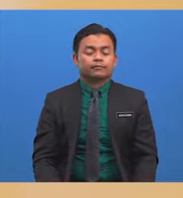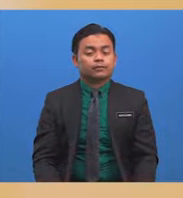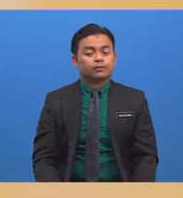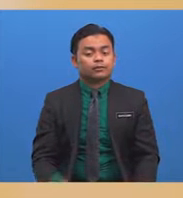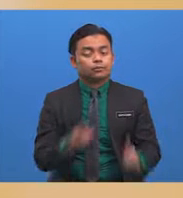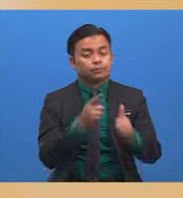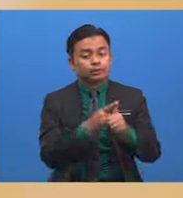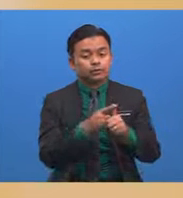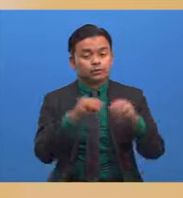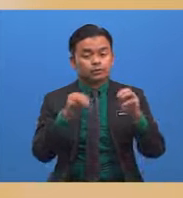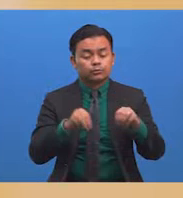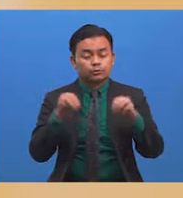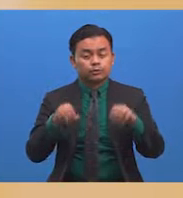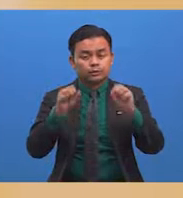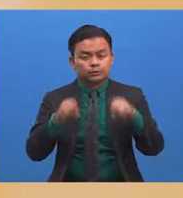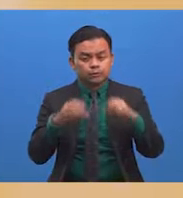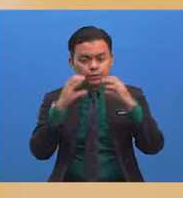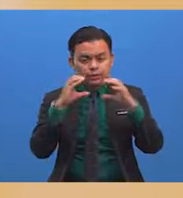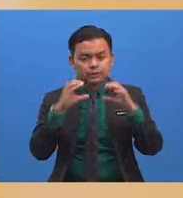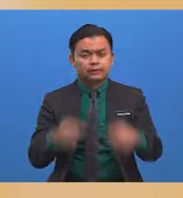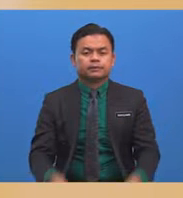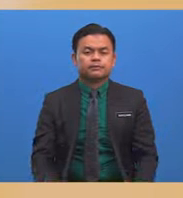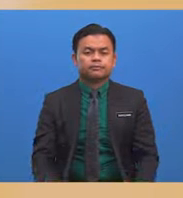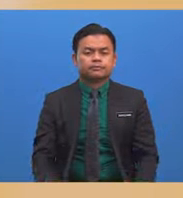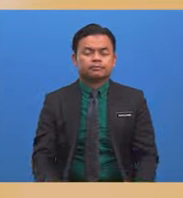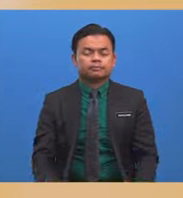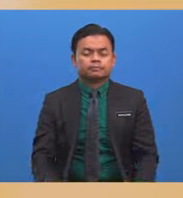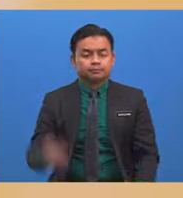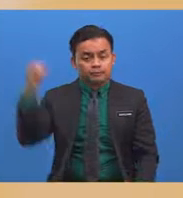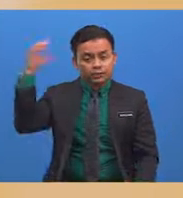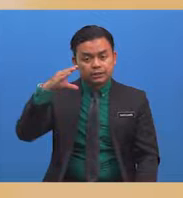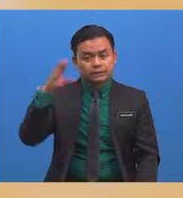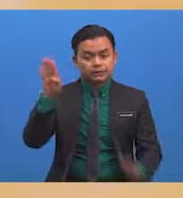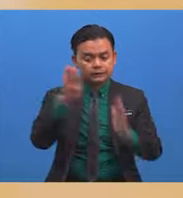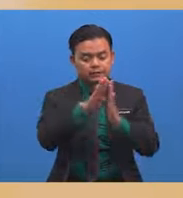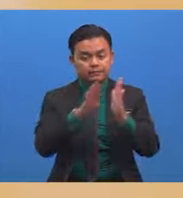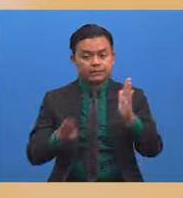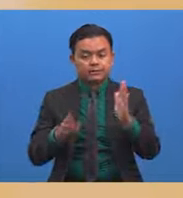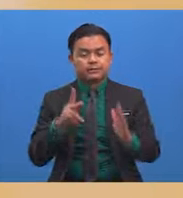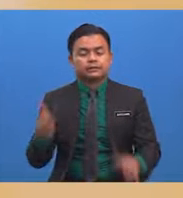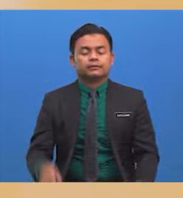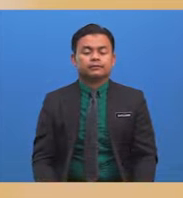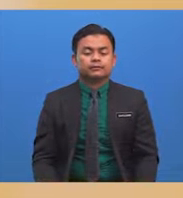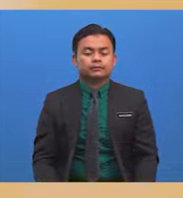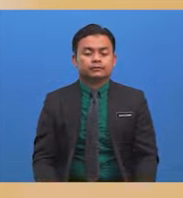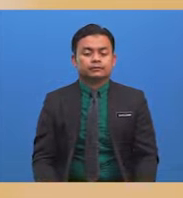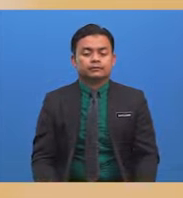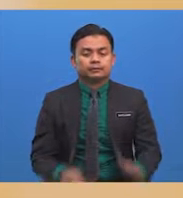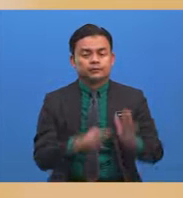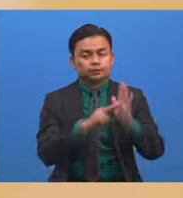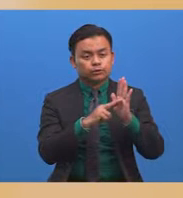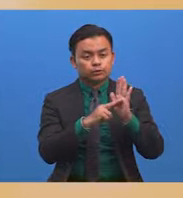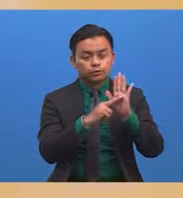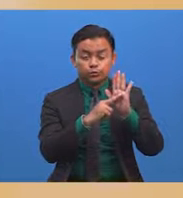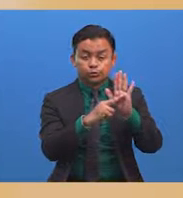murid boleh menyatakan cahaya dibiaskan. Cuba awak rujuk buku teks pada muka